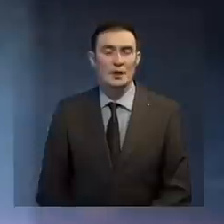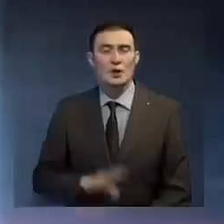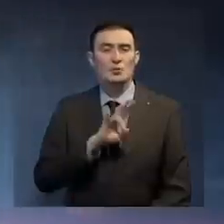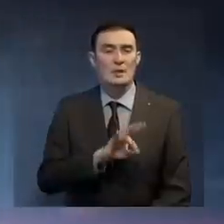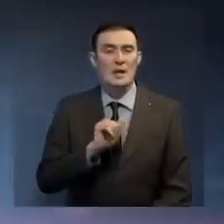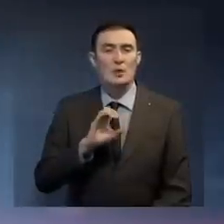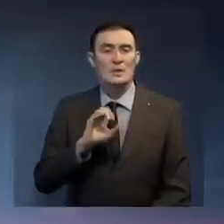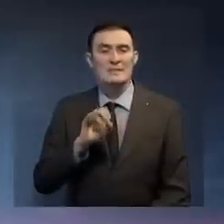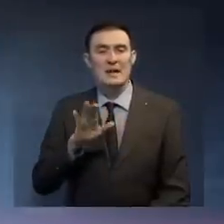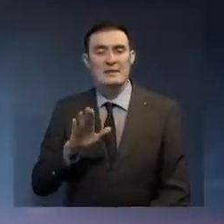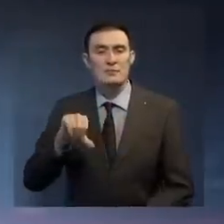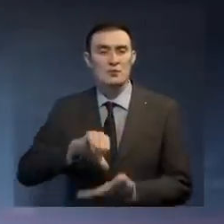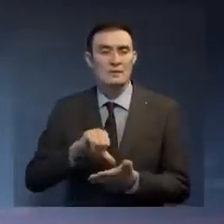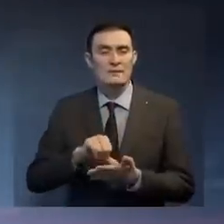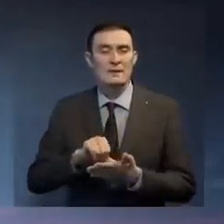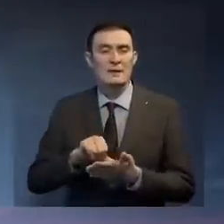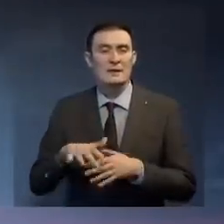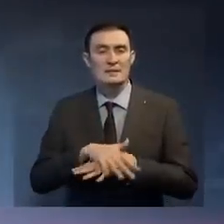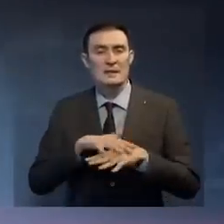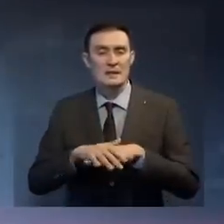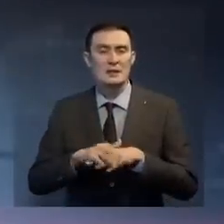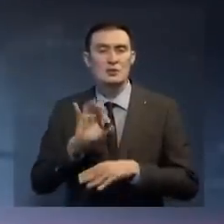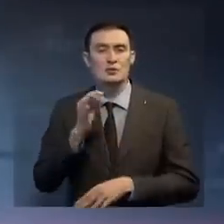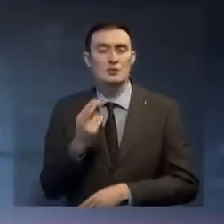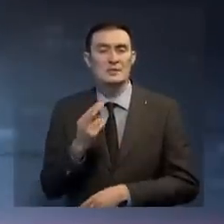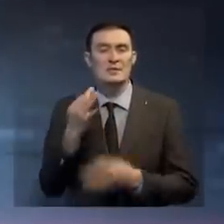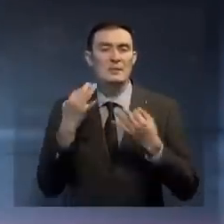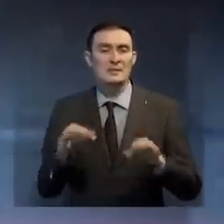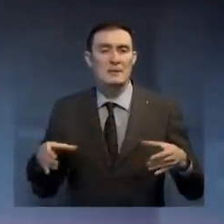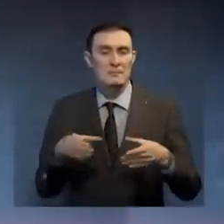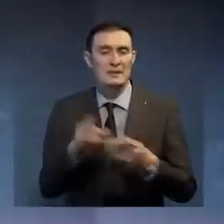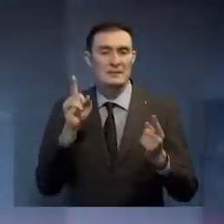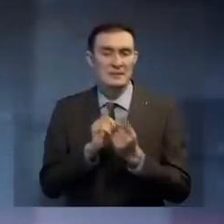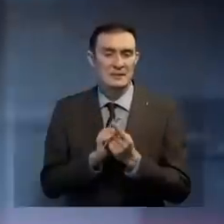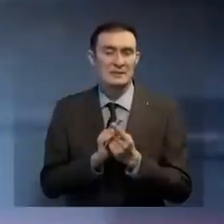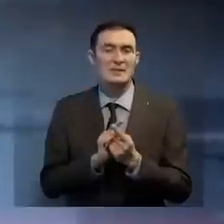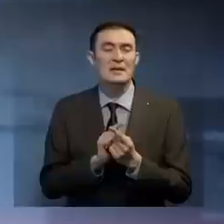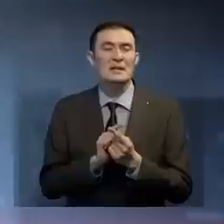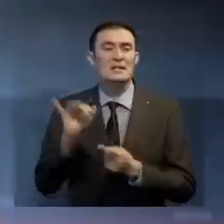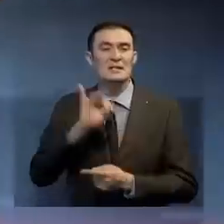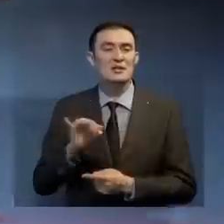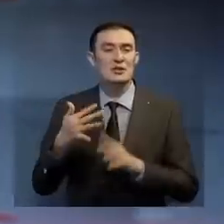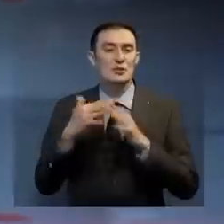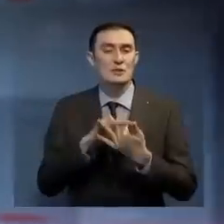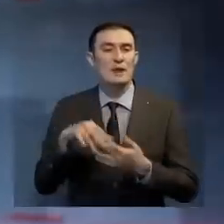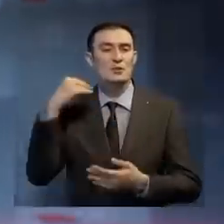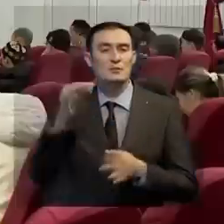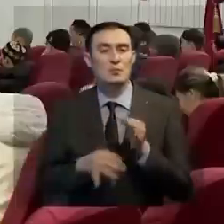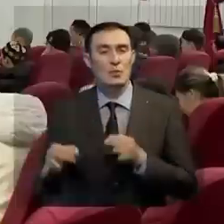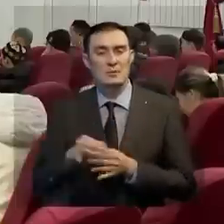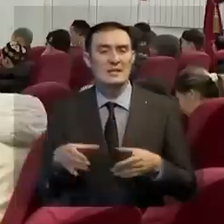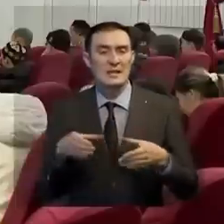Нурлан Агузбаев, кандидат от общенациональной социал-демократической партии, решил встретиться с жителями одного из самых исторических сел Актюбинской